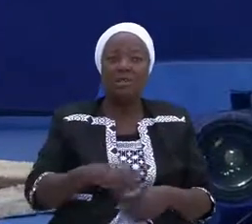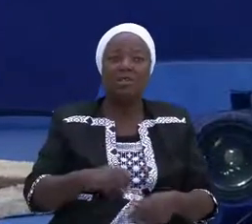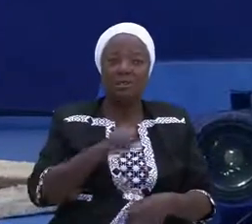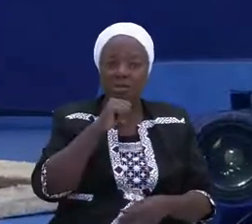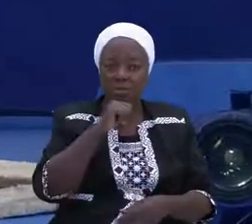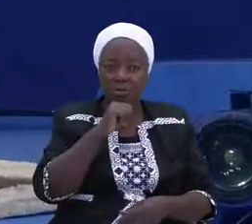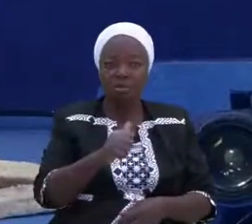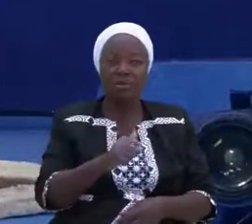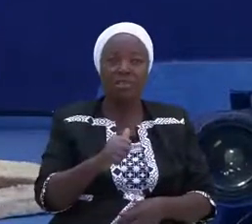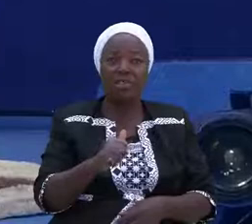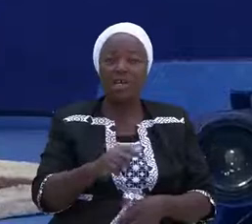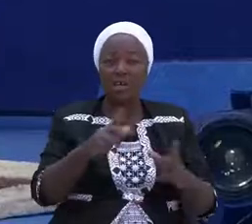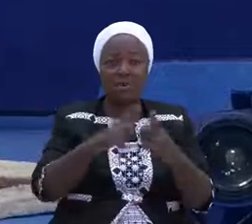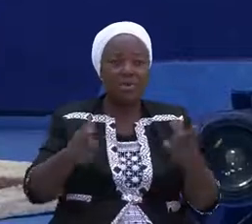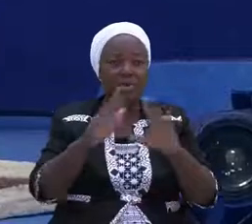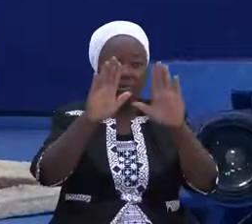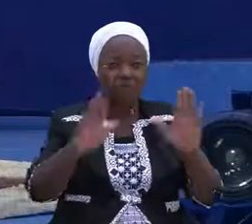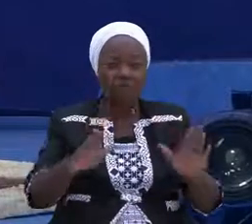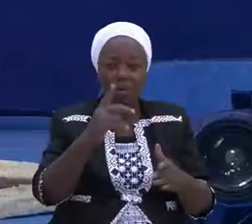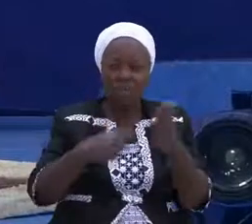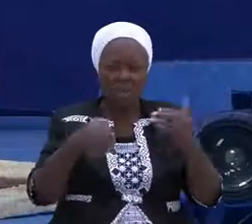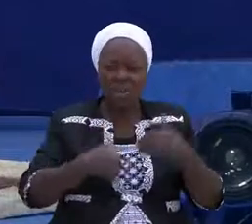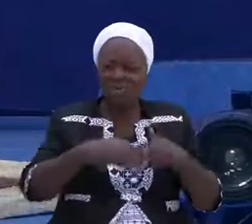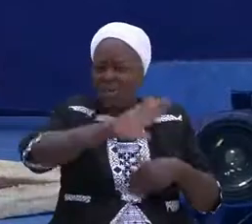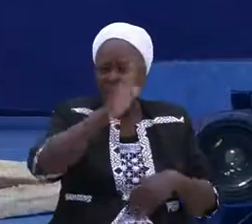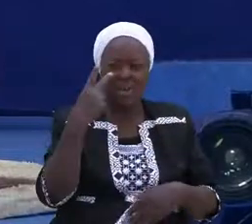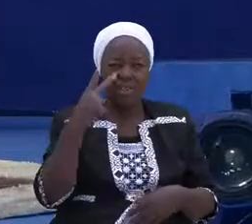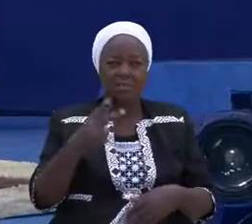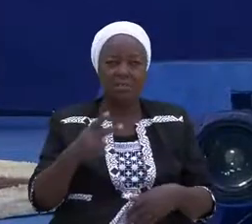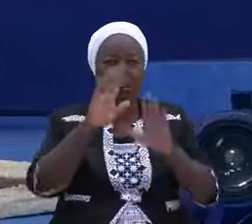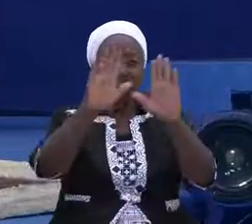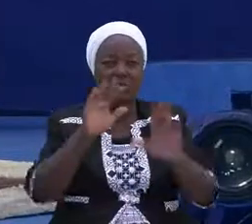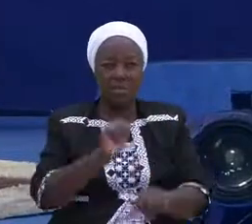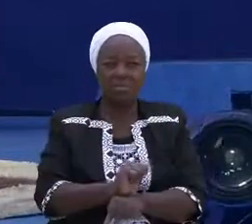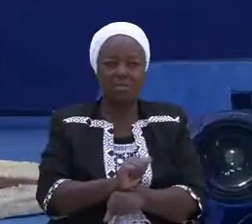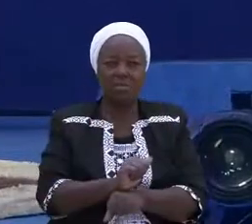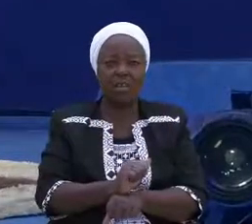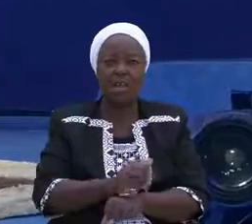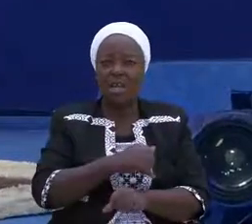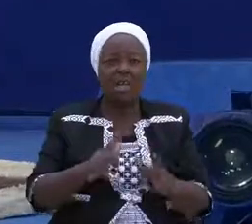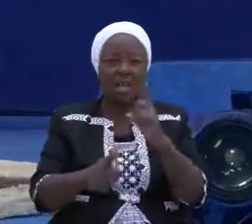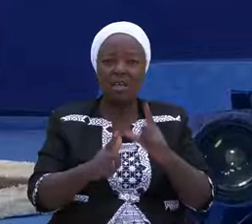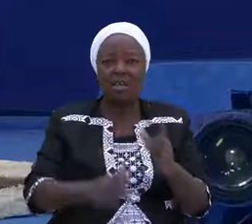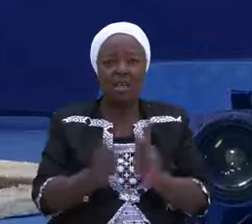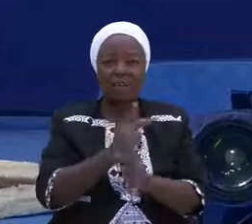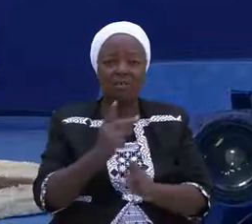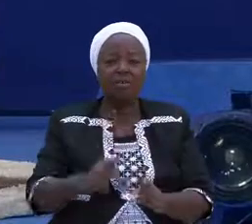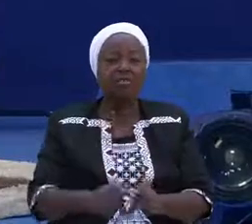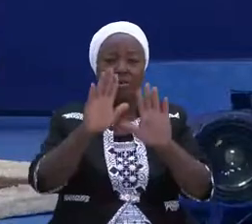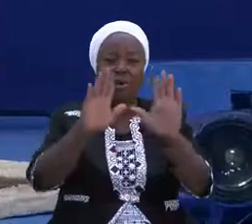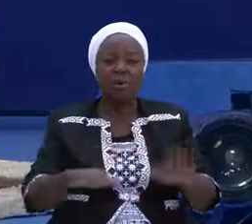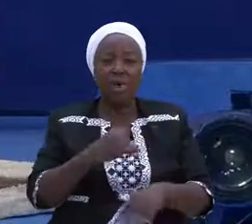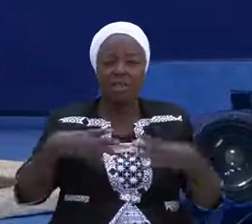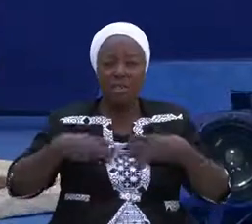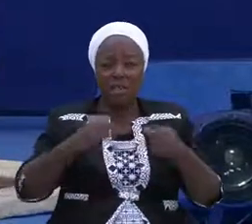sans précédent. Les miracles sans précédent, le salut sans précédent, la guérison sans